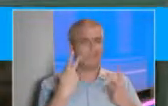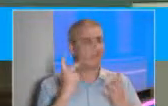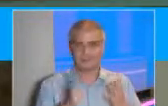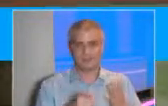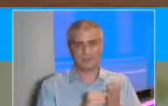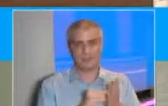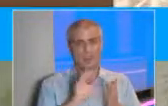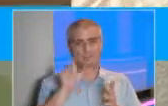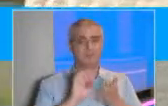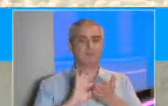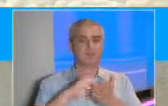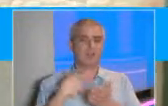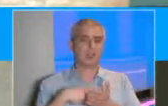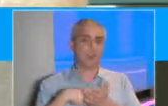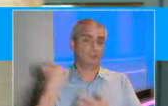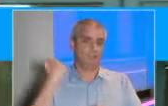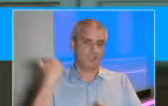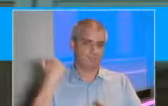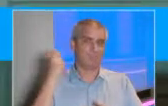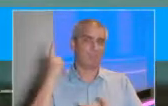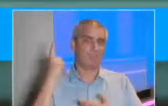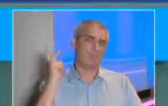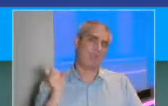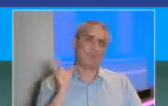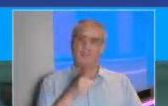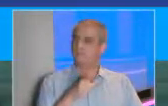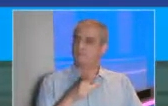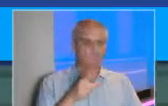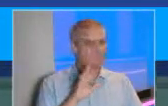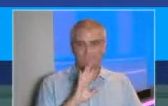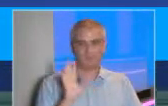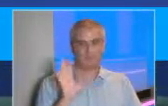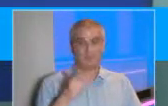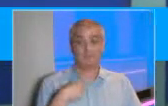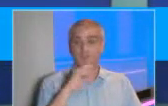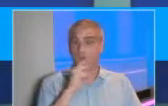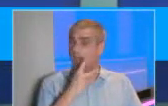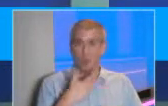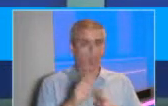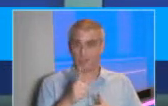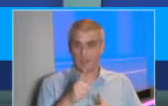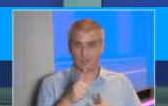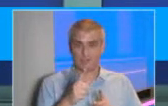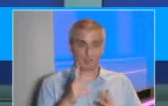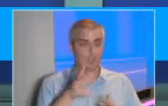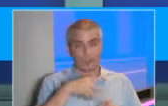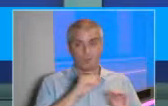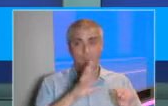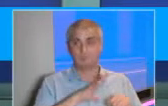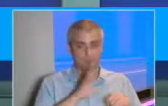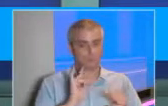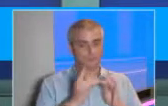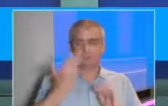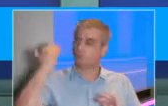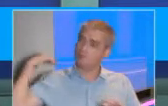את אנשי משרד האוצר, כי הם אלה שחייבים לה, לא מעבר ל... אנחנו מדברים מעבר למורים בסיכון, יש כאן